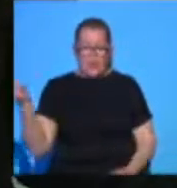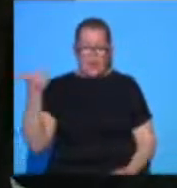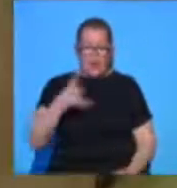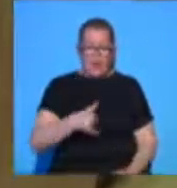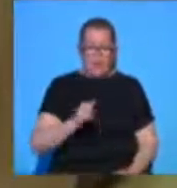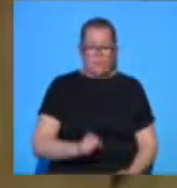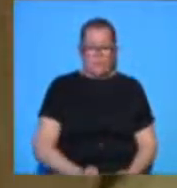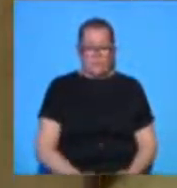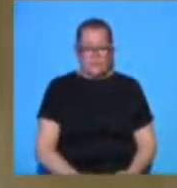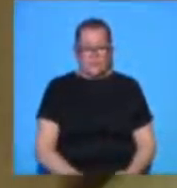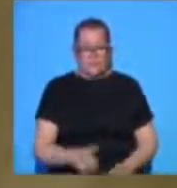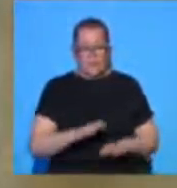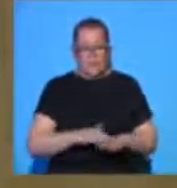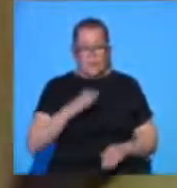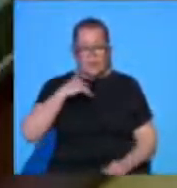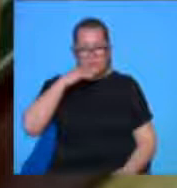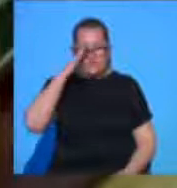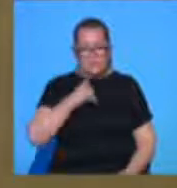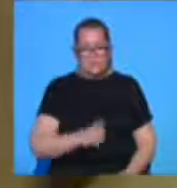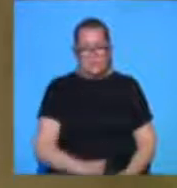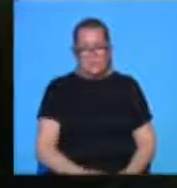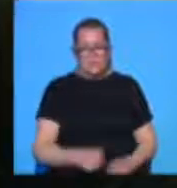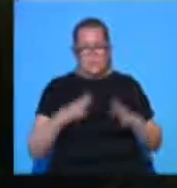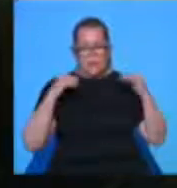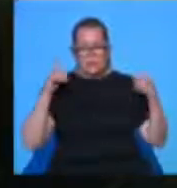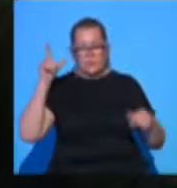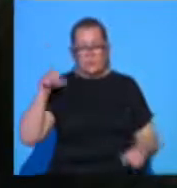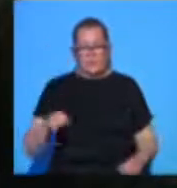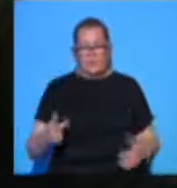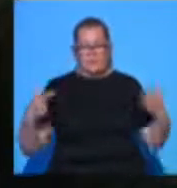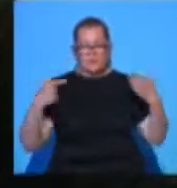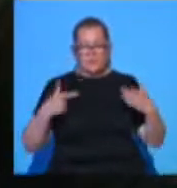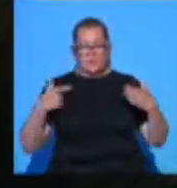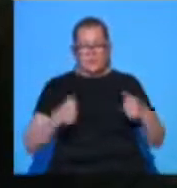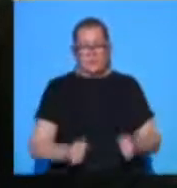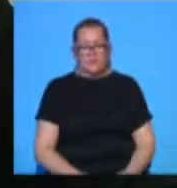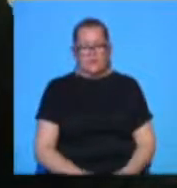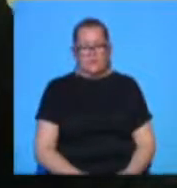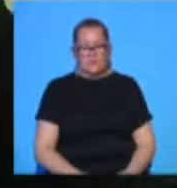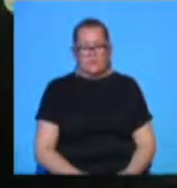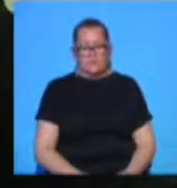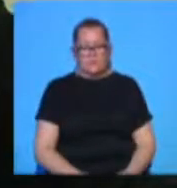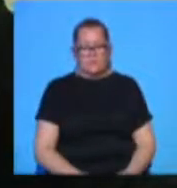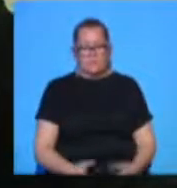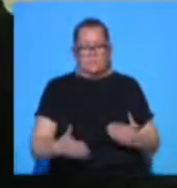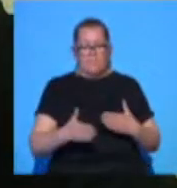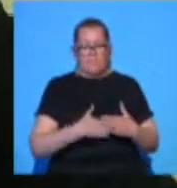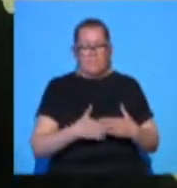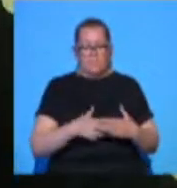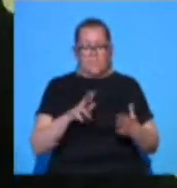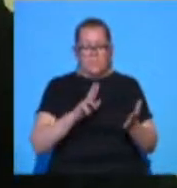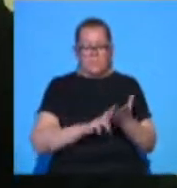Minim 70 pe zi. Câți ați recenzat până acum? Câți ați ajutat? Cred că mă apropii de 3.000 de persoane.